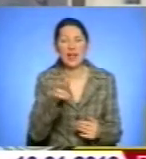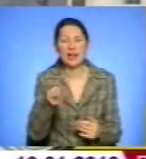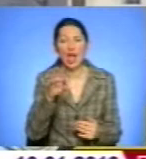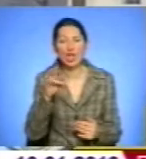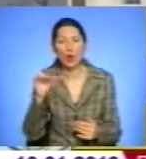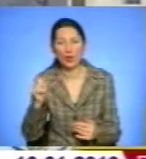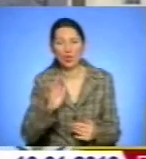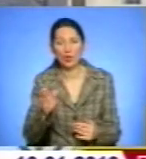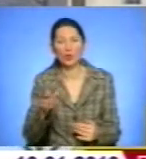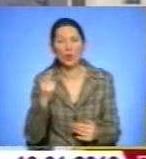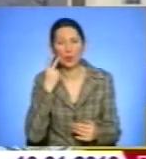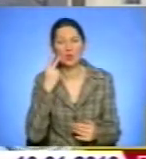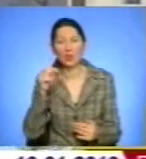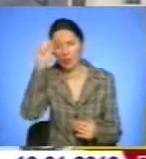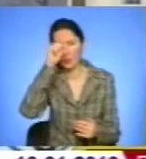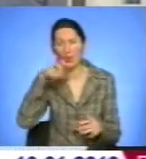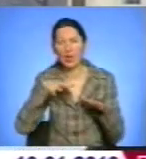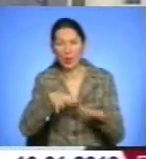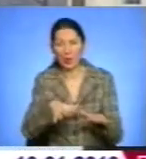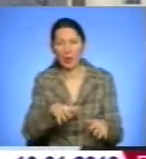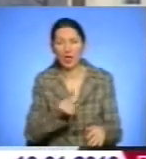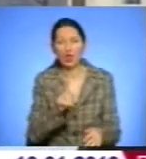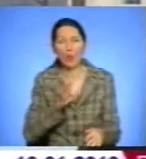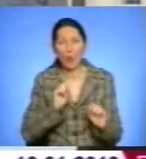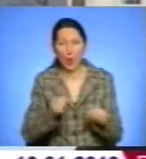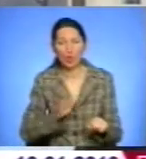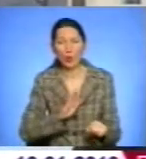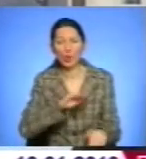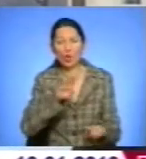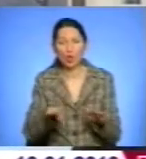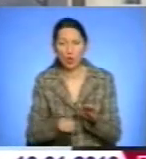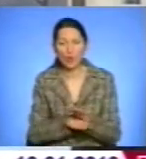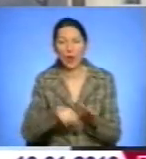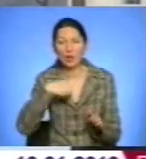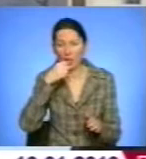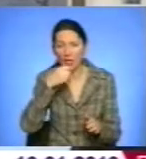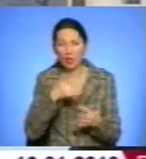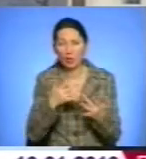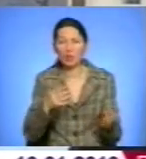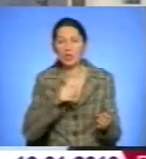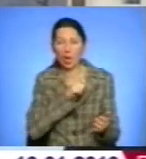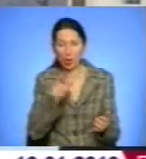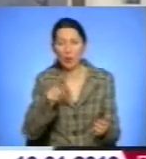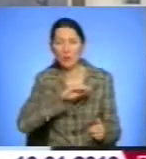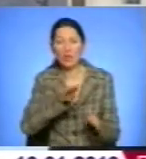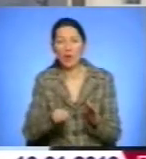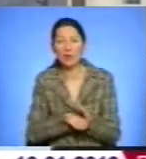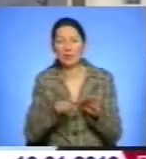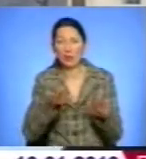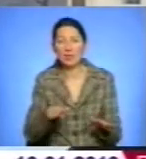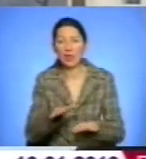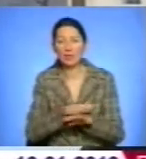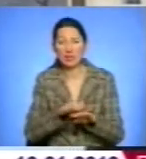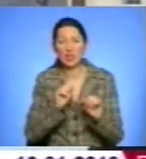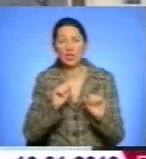певну частину продуктів, певну частину якихось виробів і переховатися, місцеве населення змушено